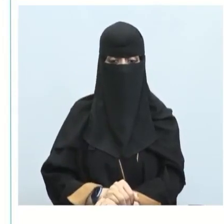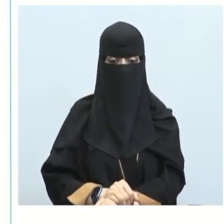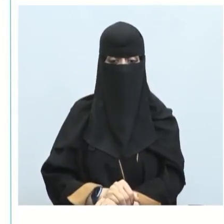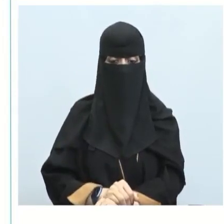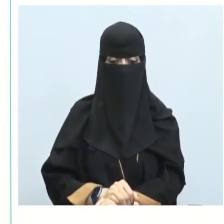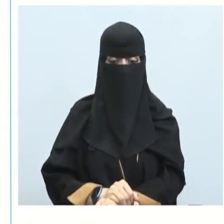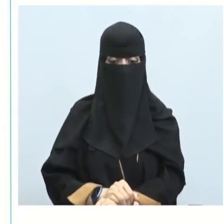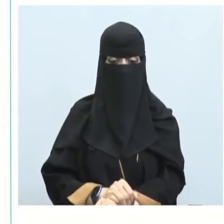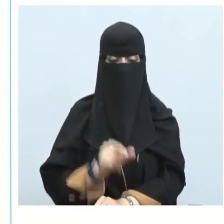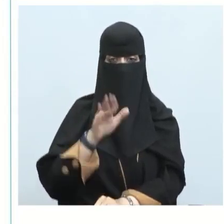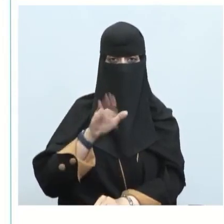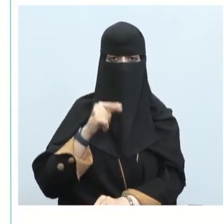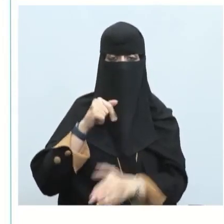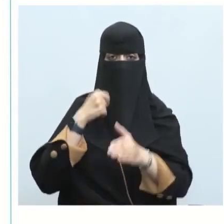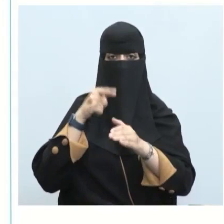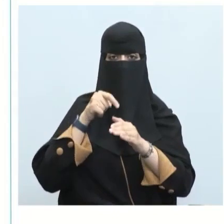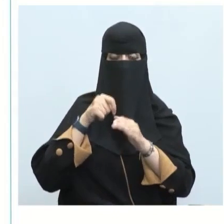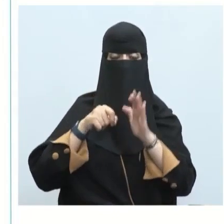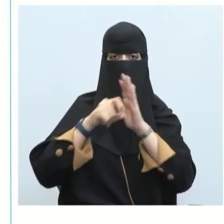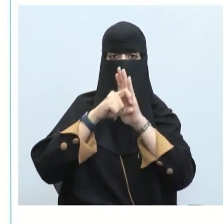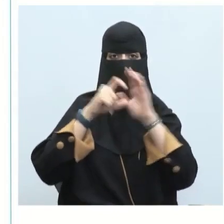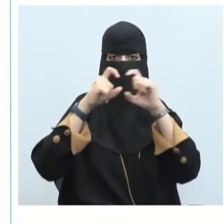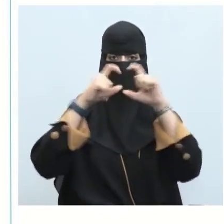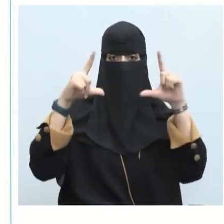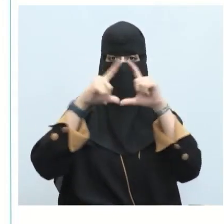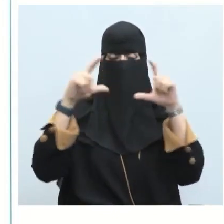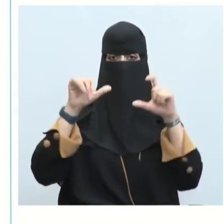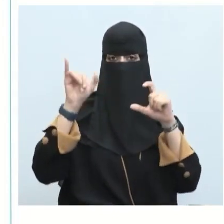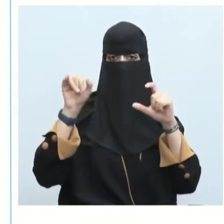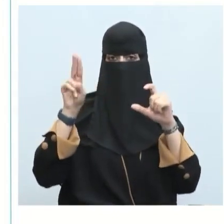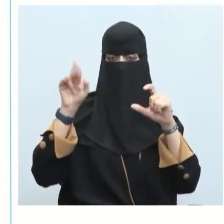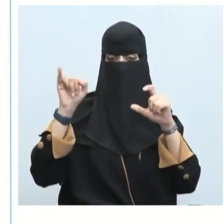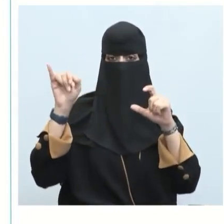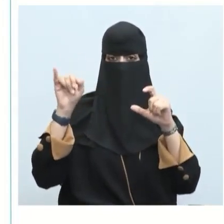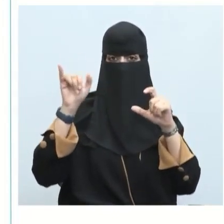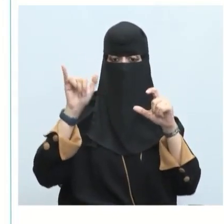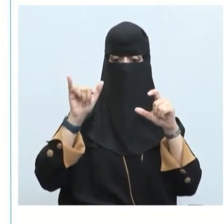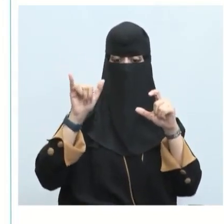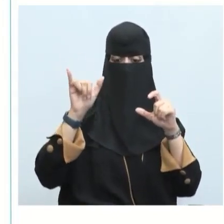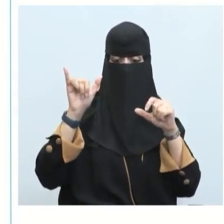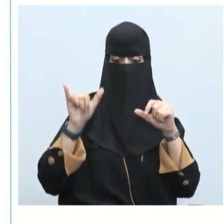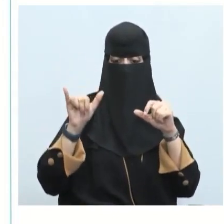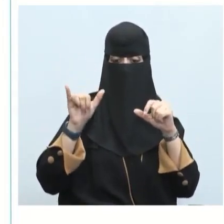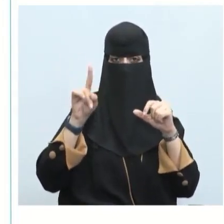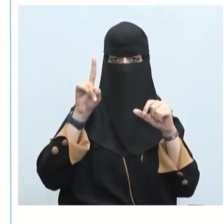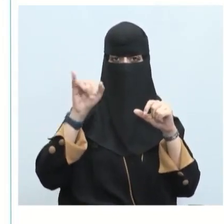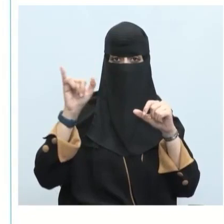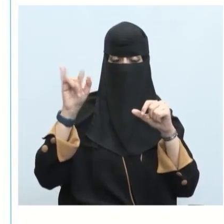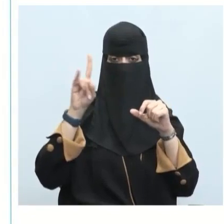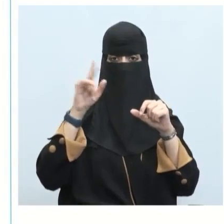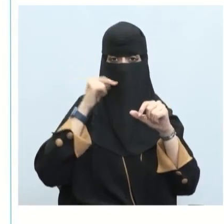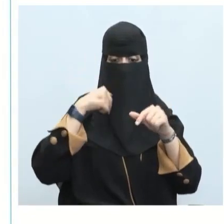تويتر ايضا قنوات اليوتيوب توفر محتوى زياده حركه المرور